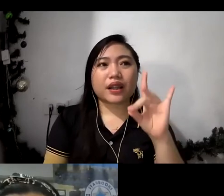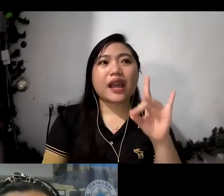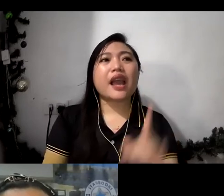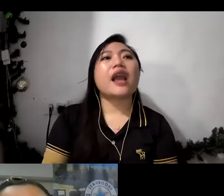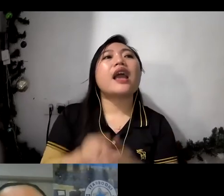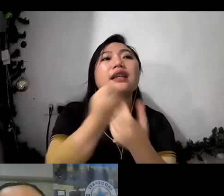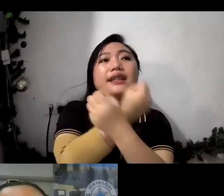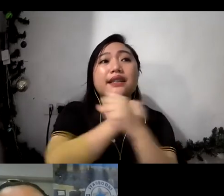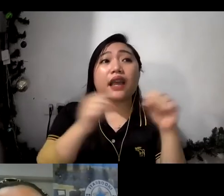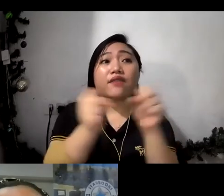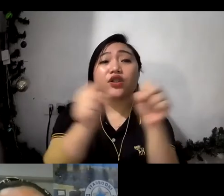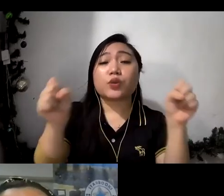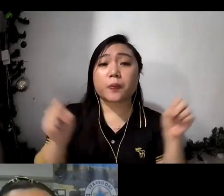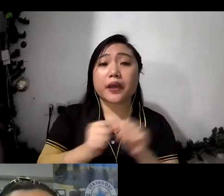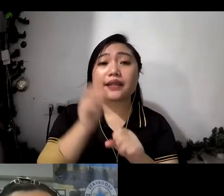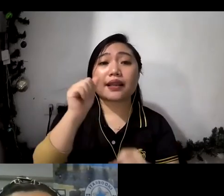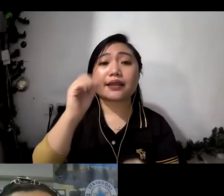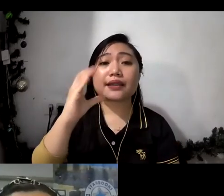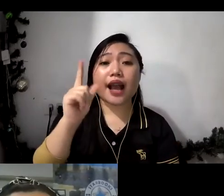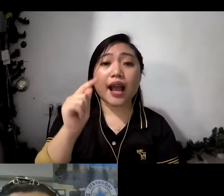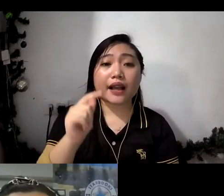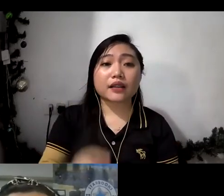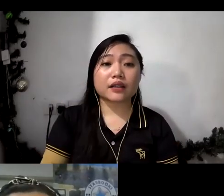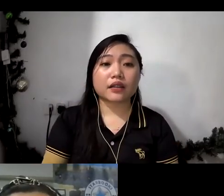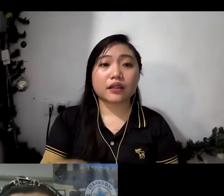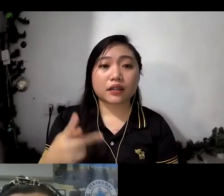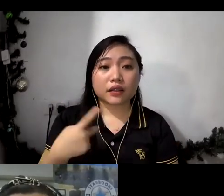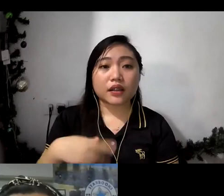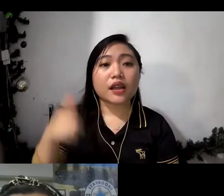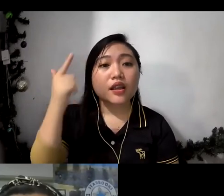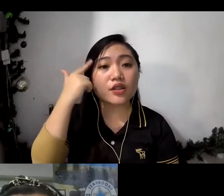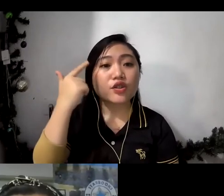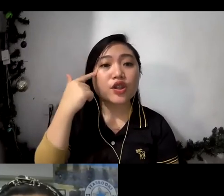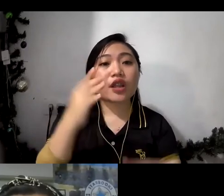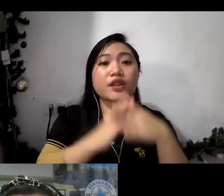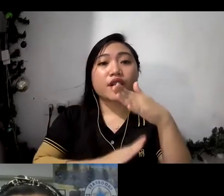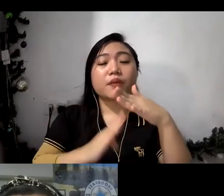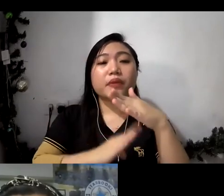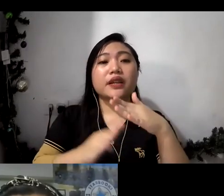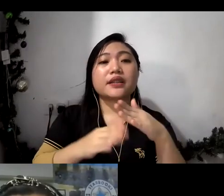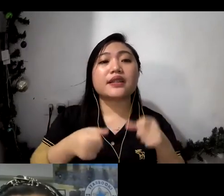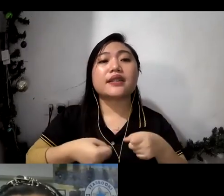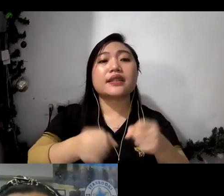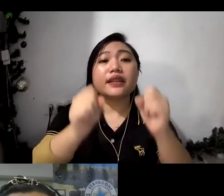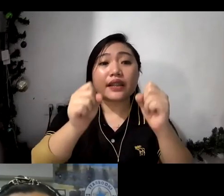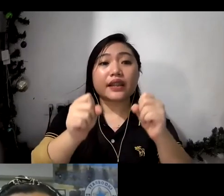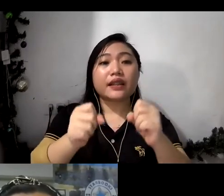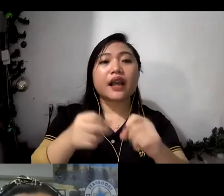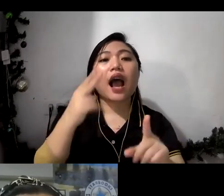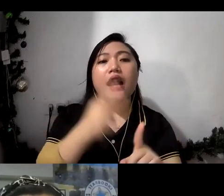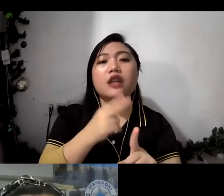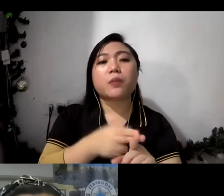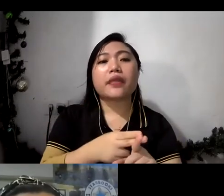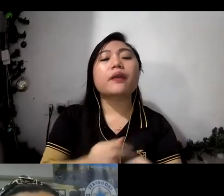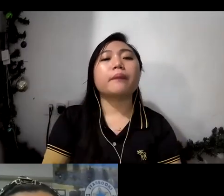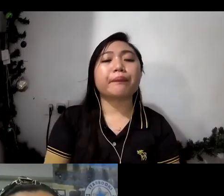no? Meron tayong tinatawag na gender-based street harassment, kung nangyari po yan sa public spaces, ano, sa public